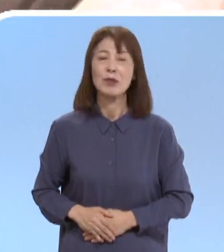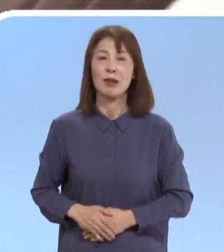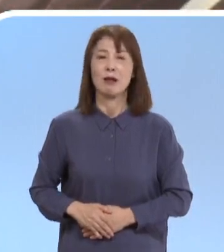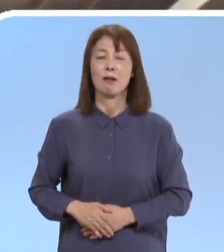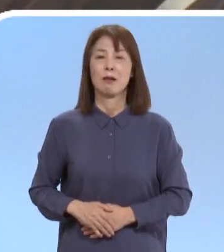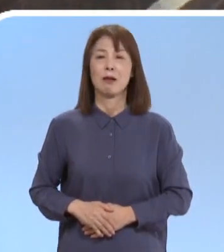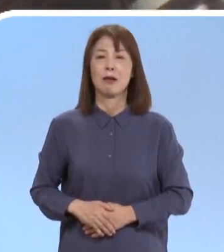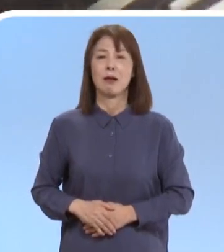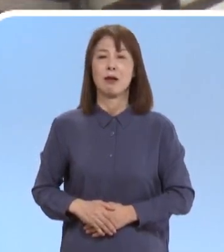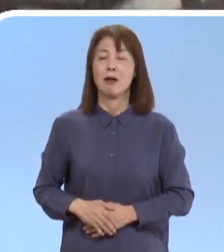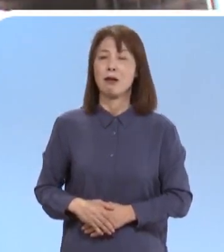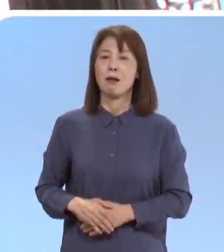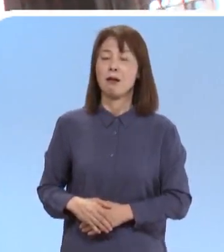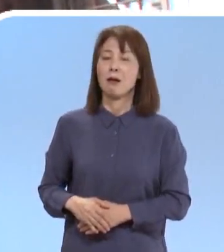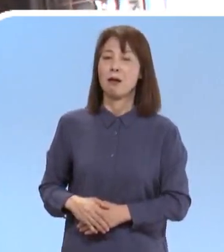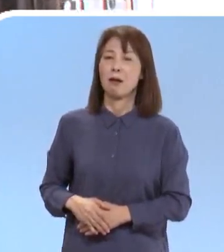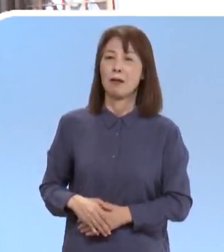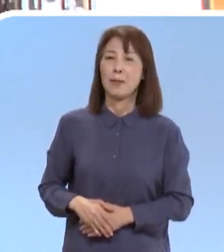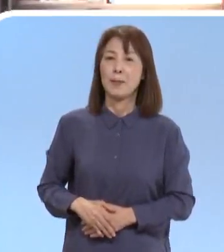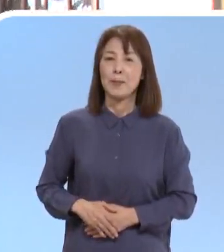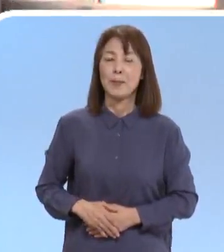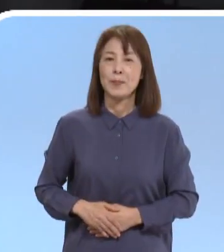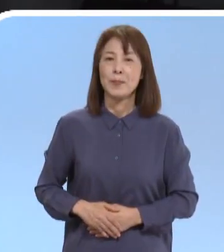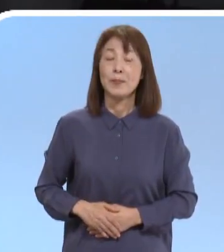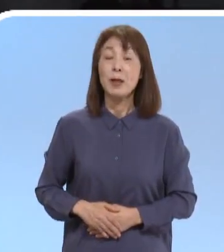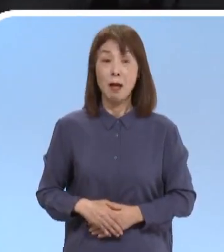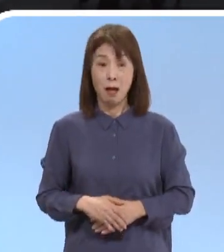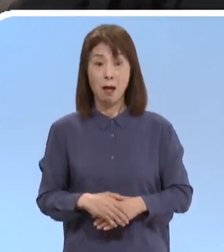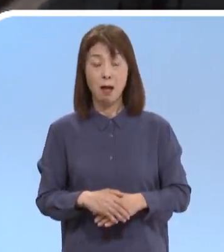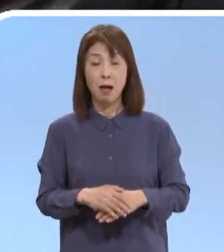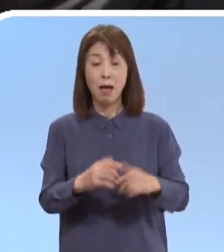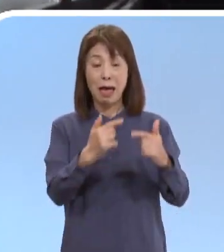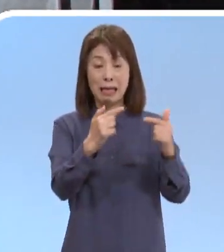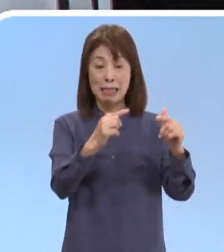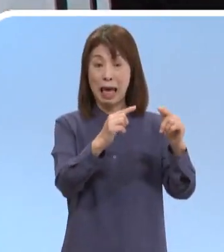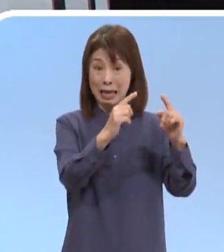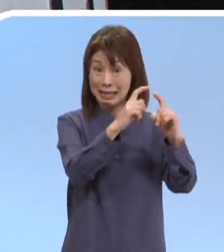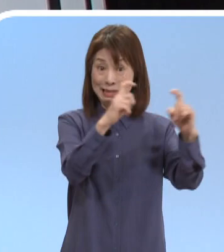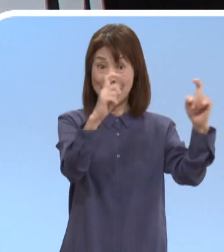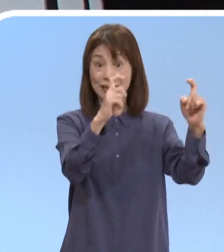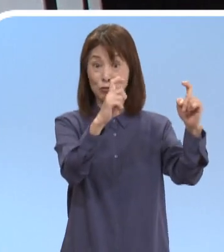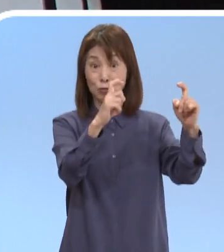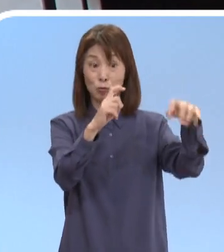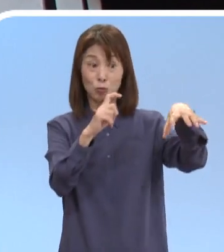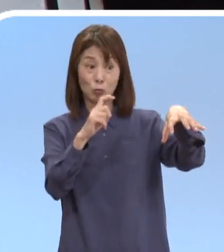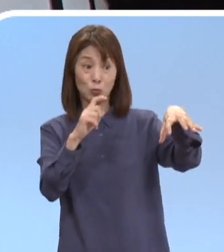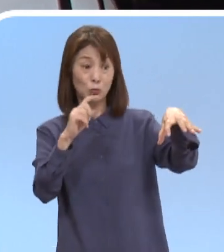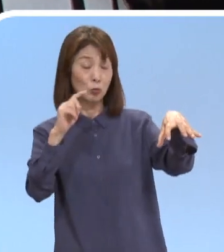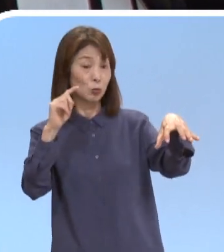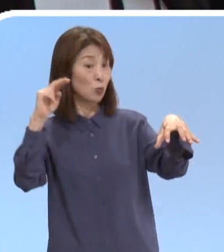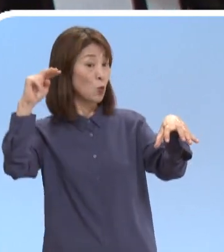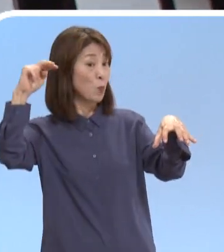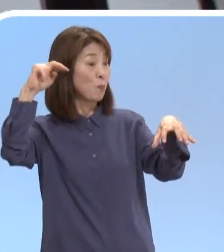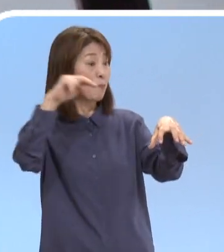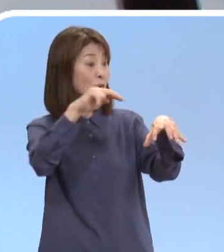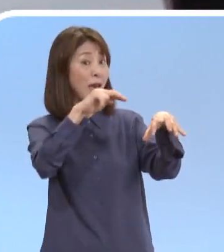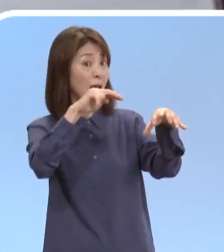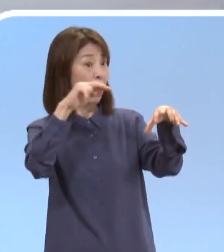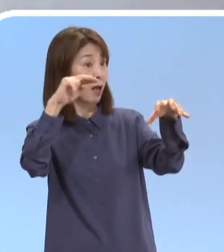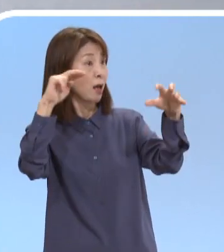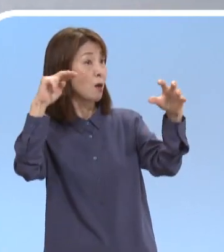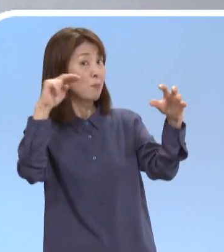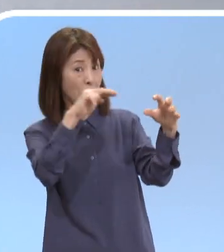これすごい、すごいですよこれ。ほら、あれ大天守。 大天守です。 こんな間近に。